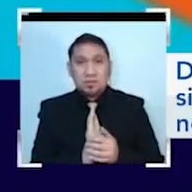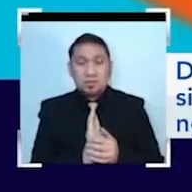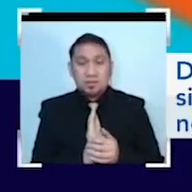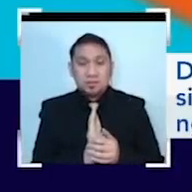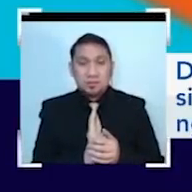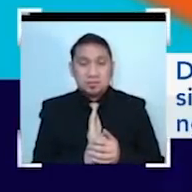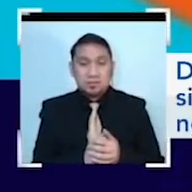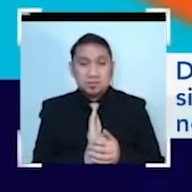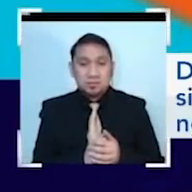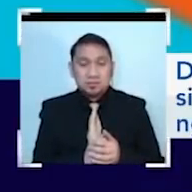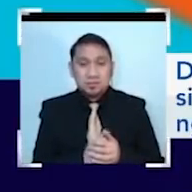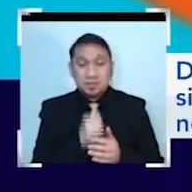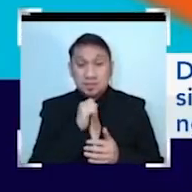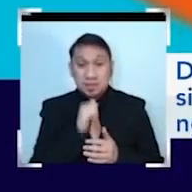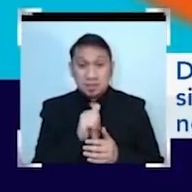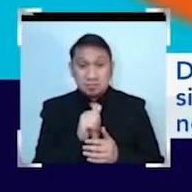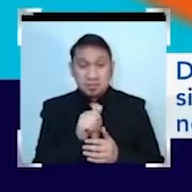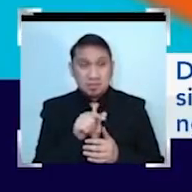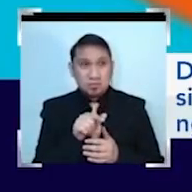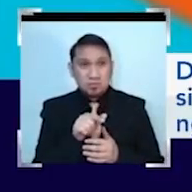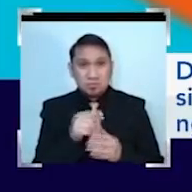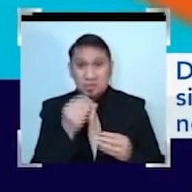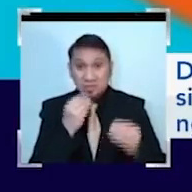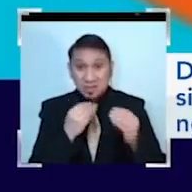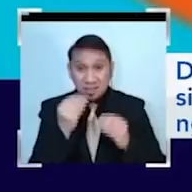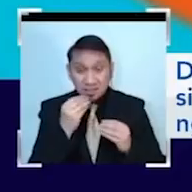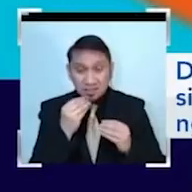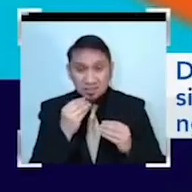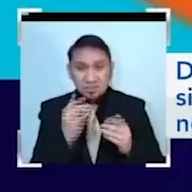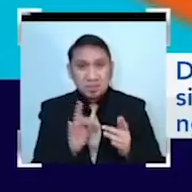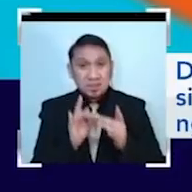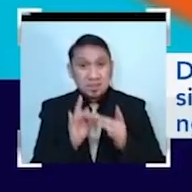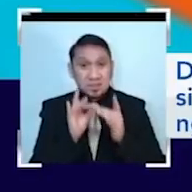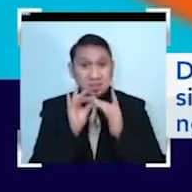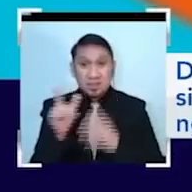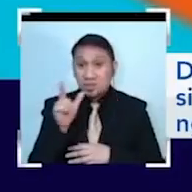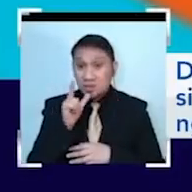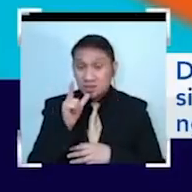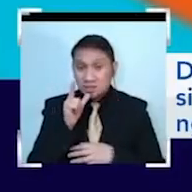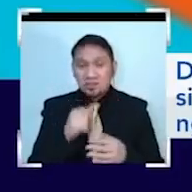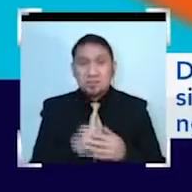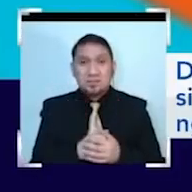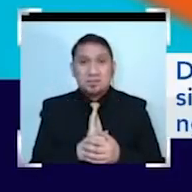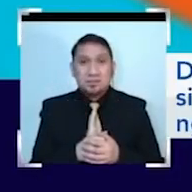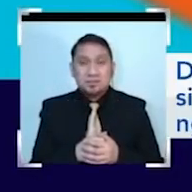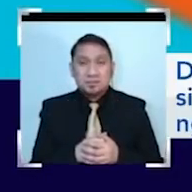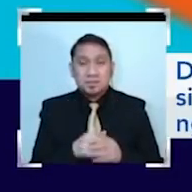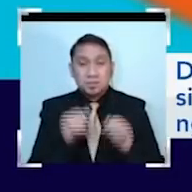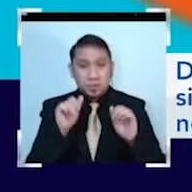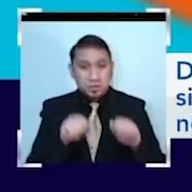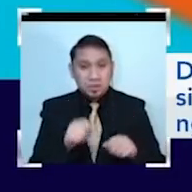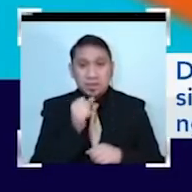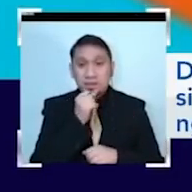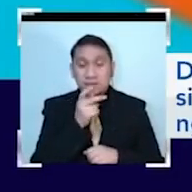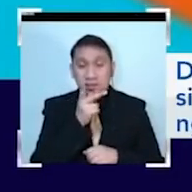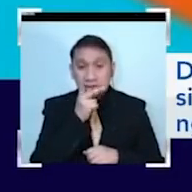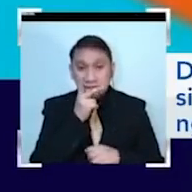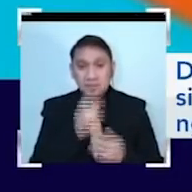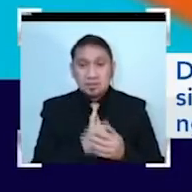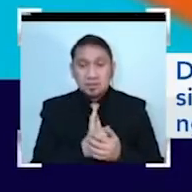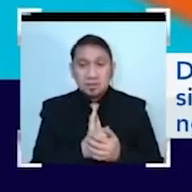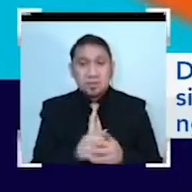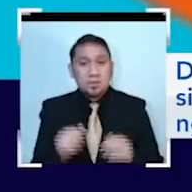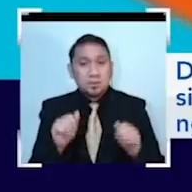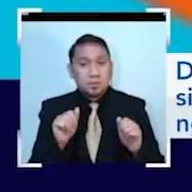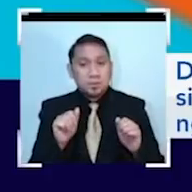ng pagkain, lalong-lalo na po yung lunch, no. Pero pwede po yung merienda hanggat ito ay tinatawag natin, no,